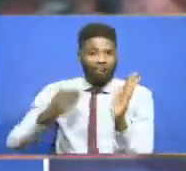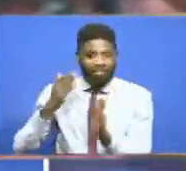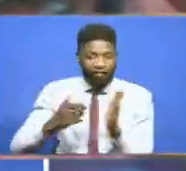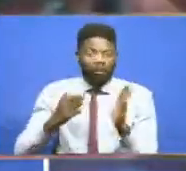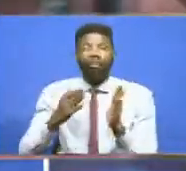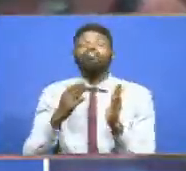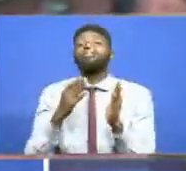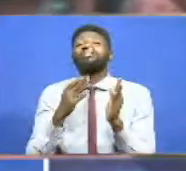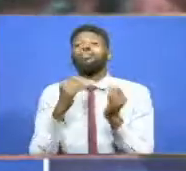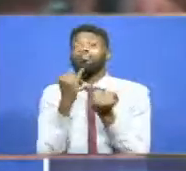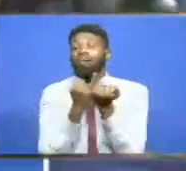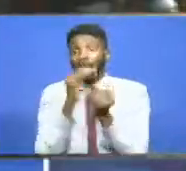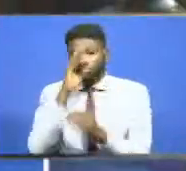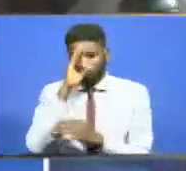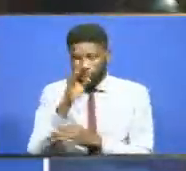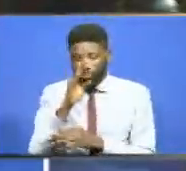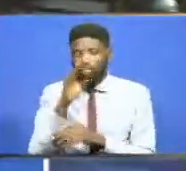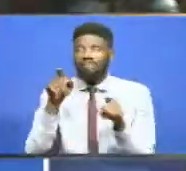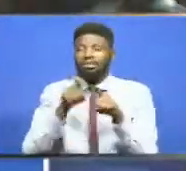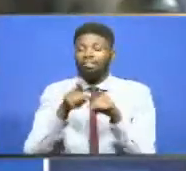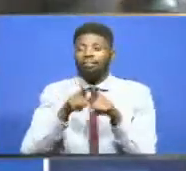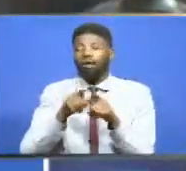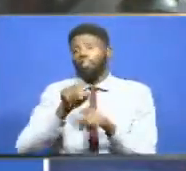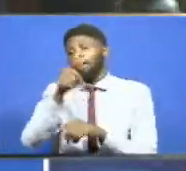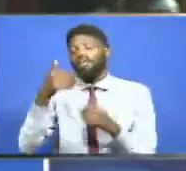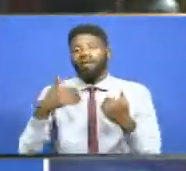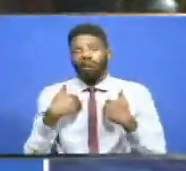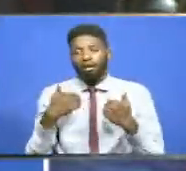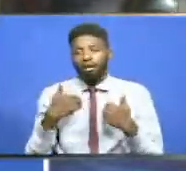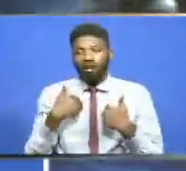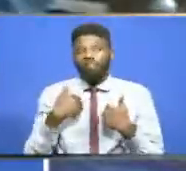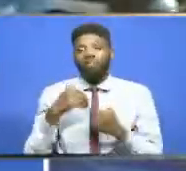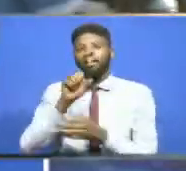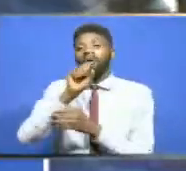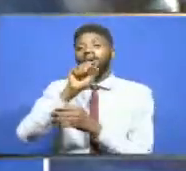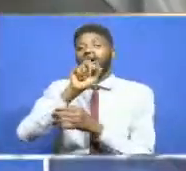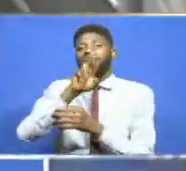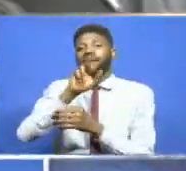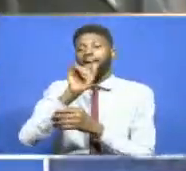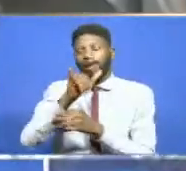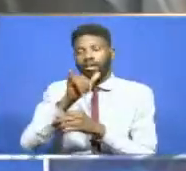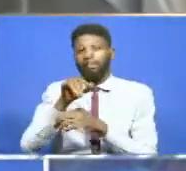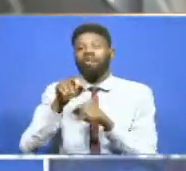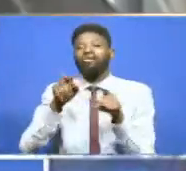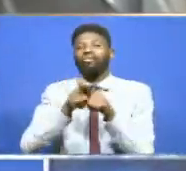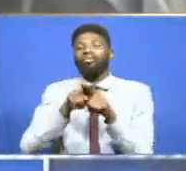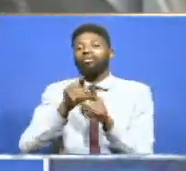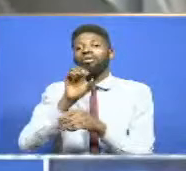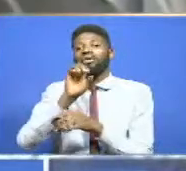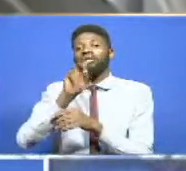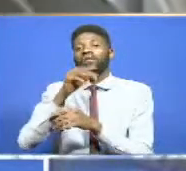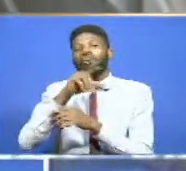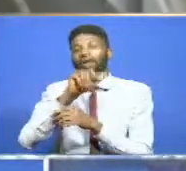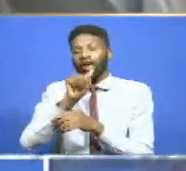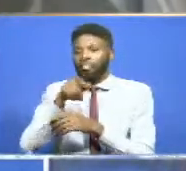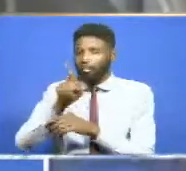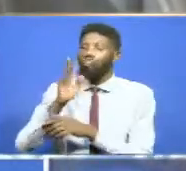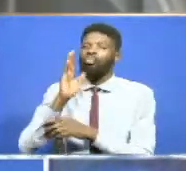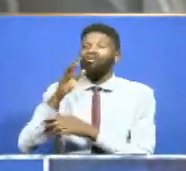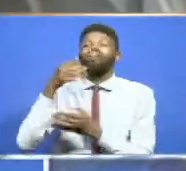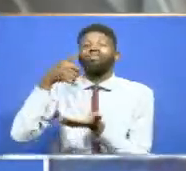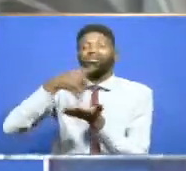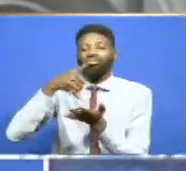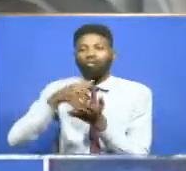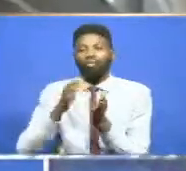na Jumapili pia yamewavutia kaka Onkar na Tajvir Rai watakao shiriki kwenye magari yao aina ya Volkswagen